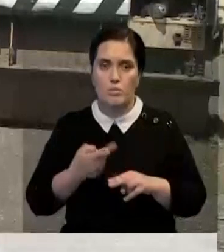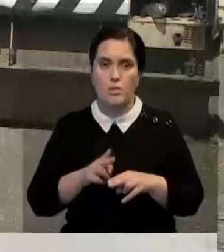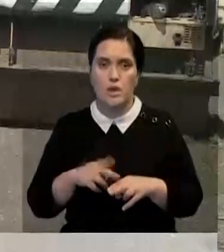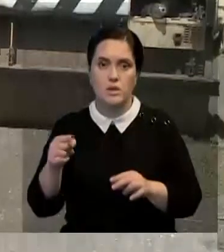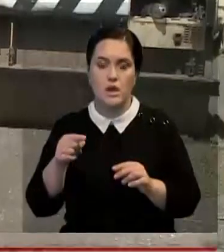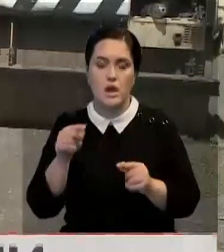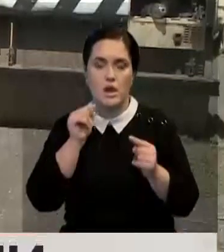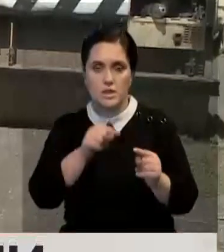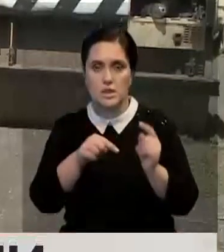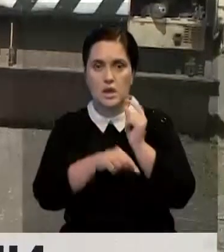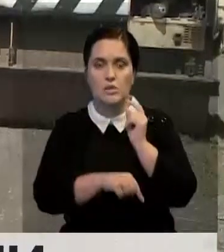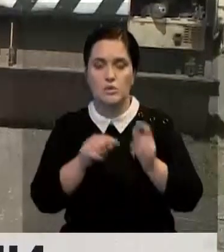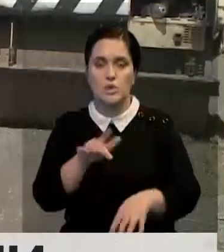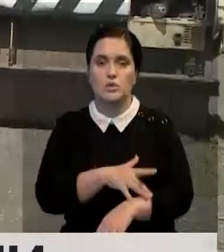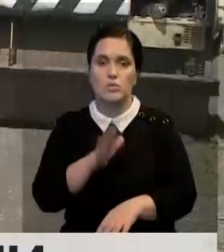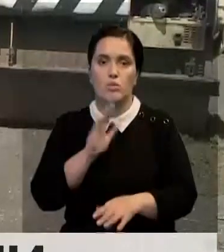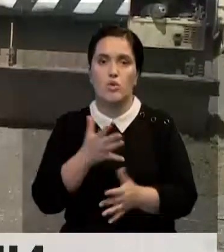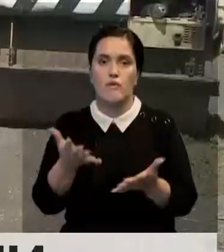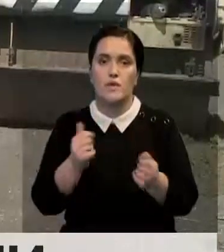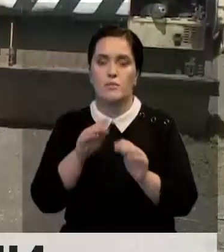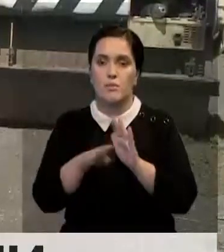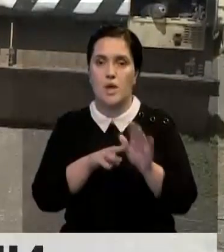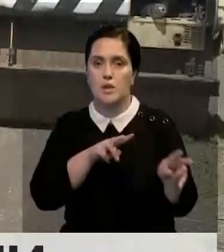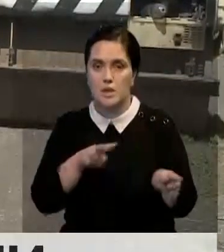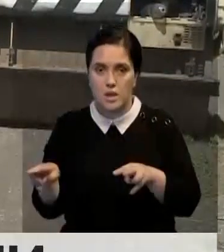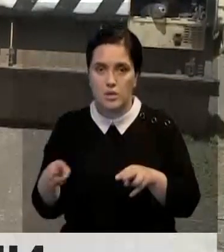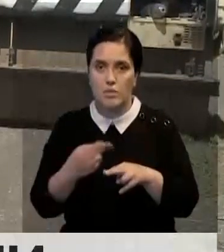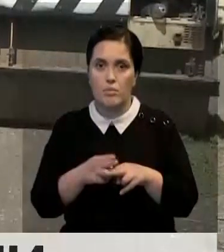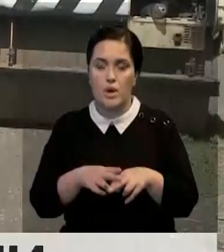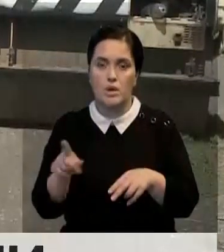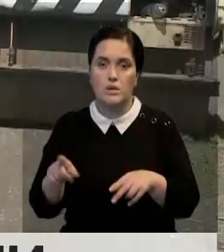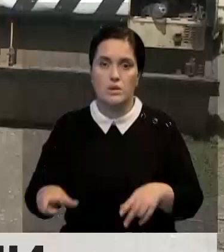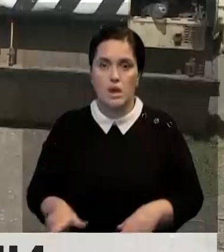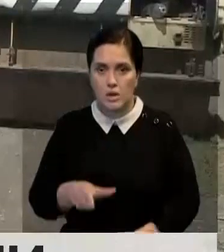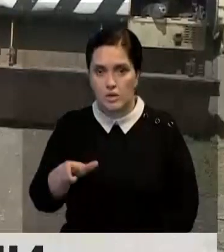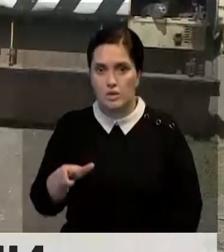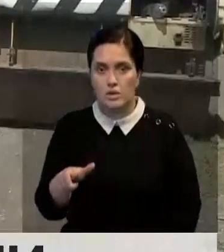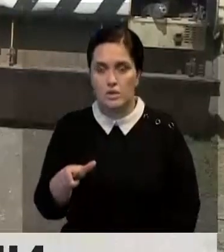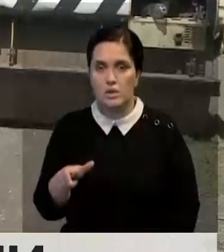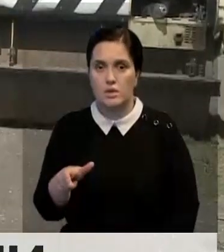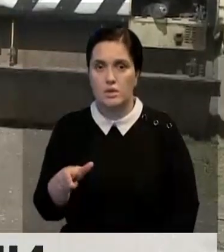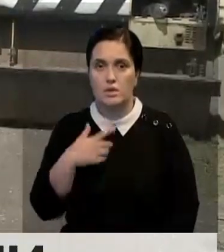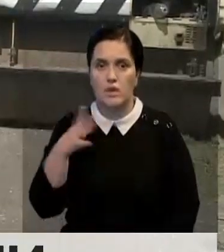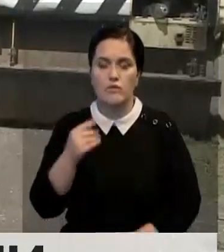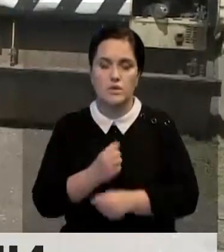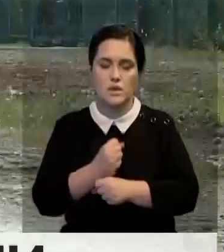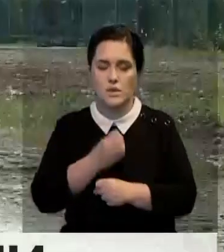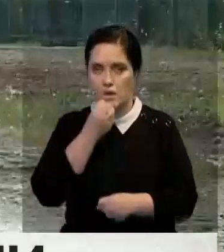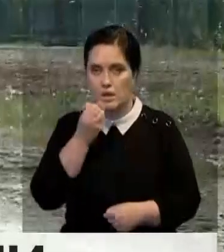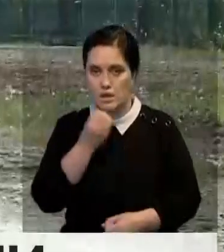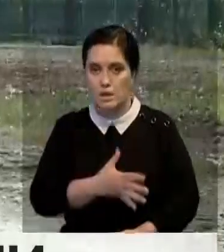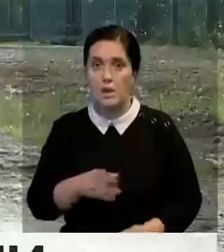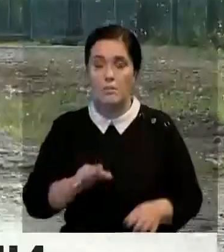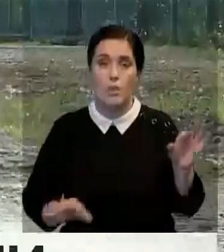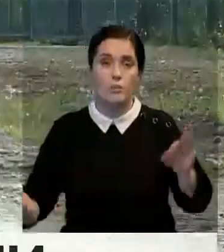антикоррупционная служба возьмет под контроль этот участок дороги и нам все сделают хорошо.